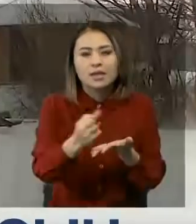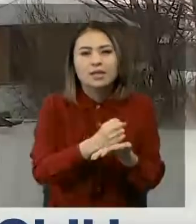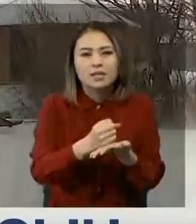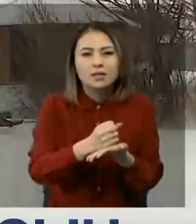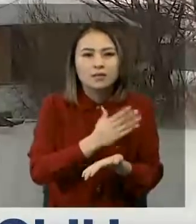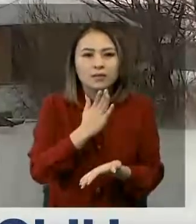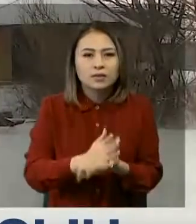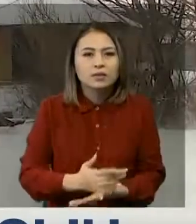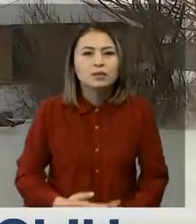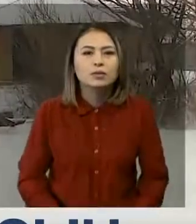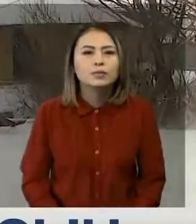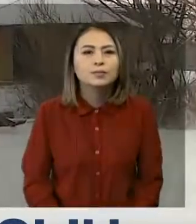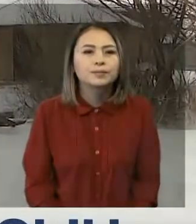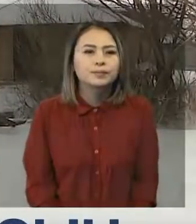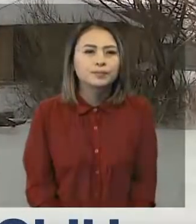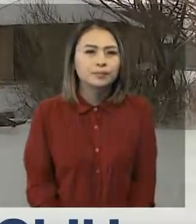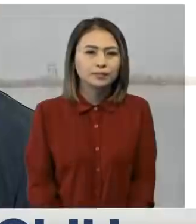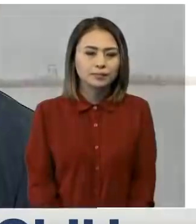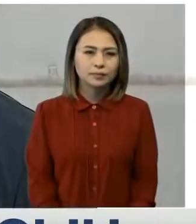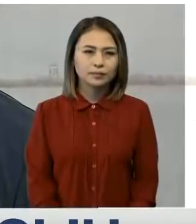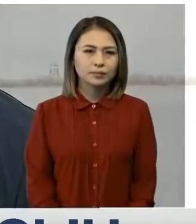147 көл резервте тұр.